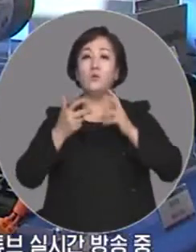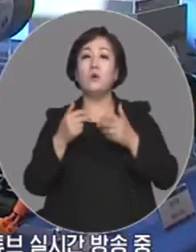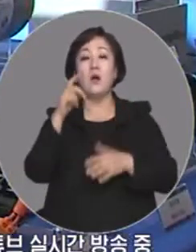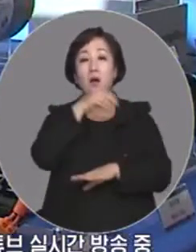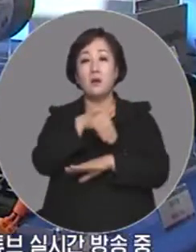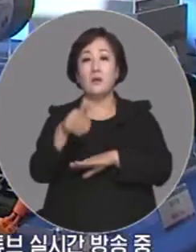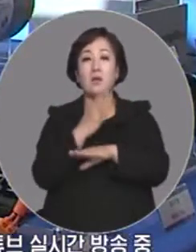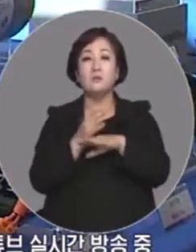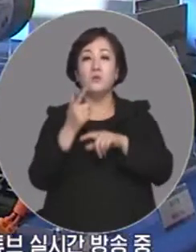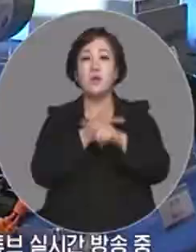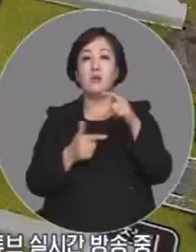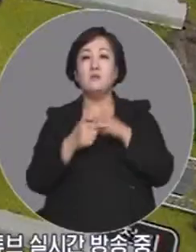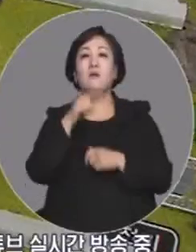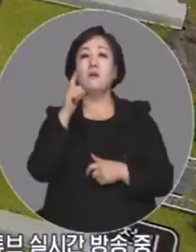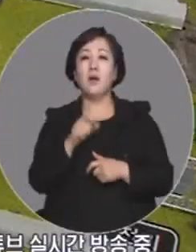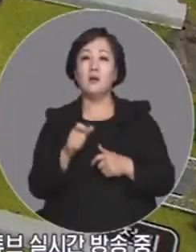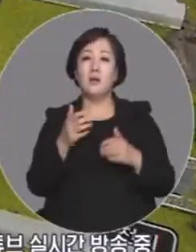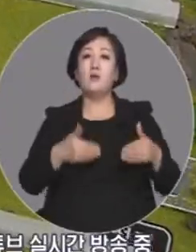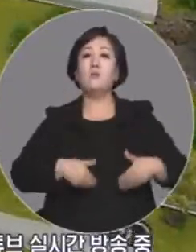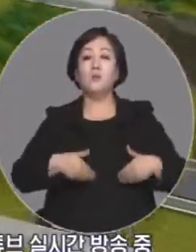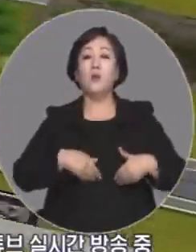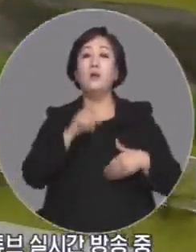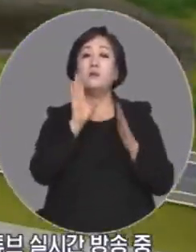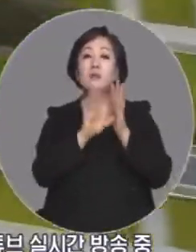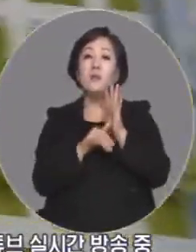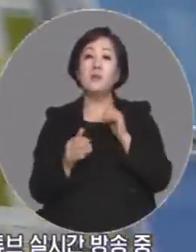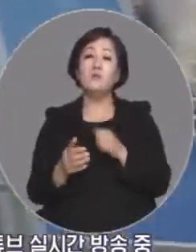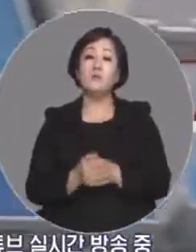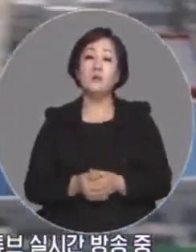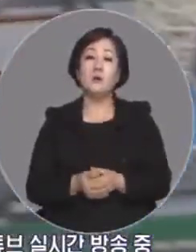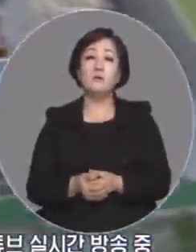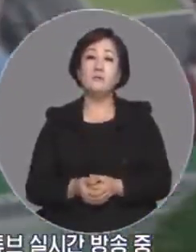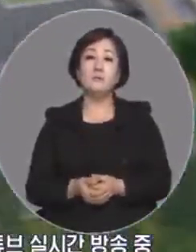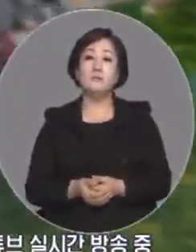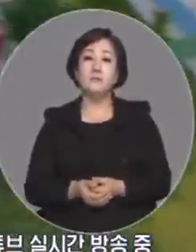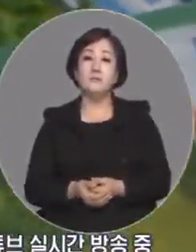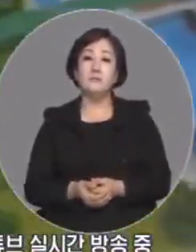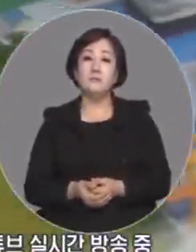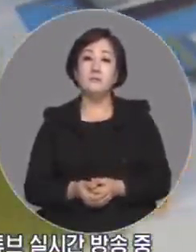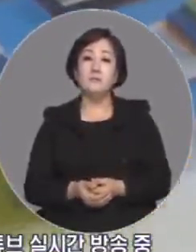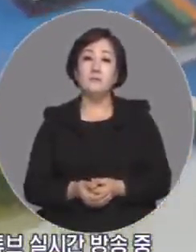아무리 강조해도 지나치지 않습니다. UBC 뉴스 김진구입니다.